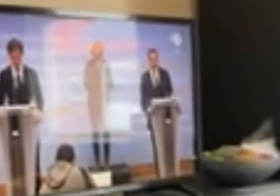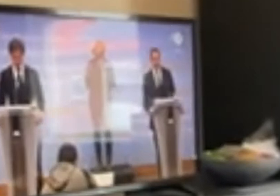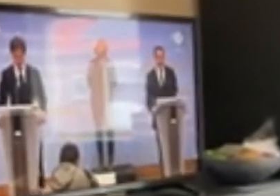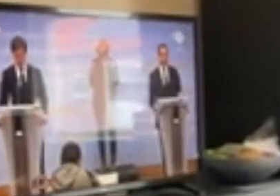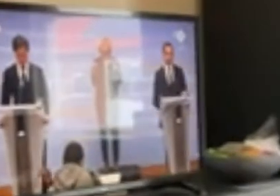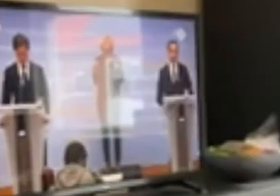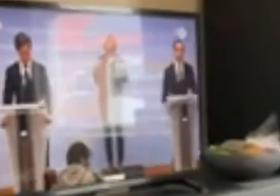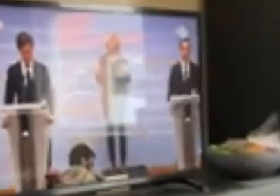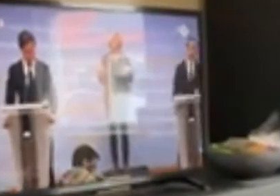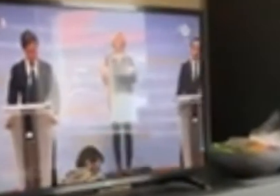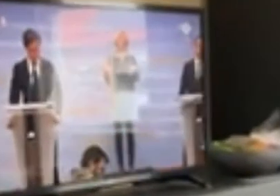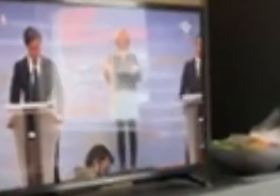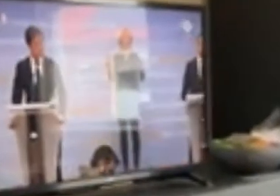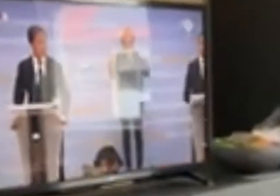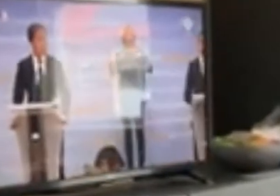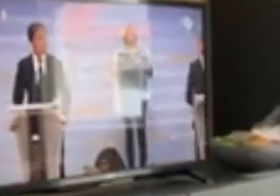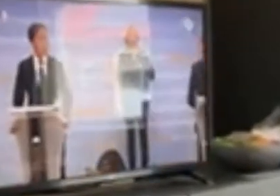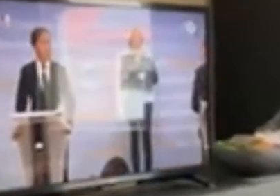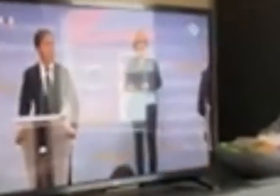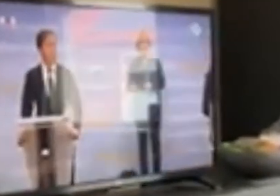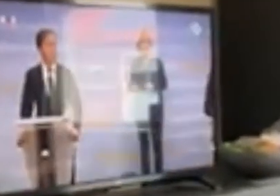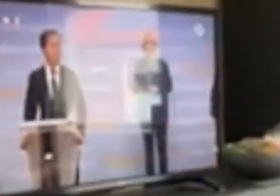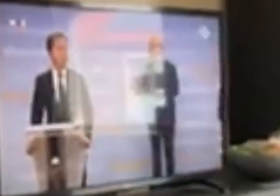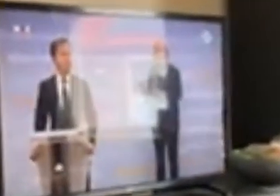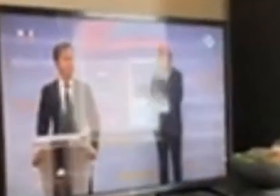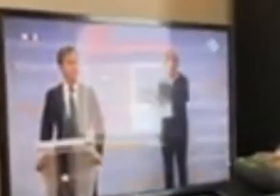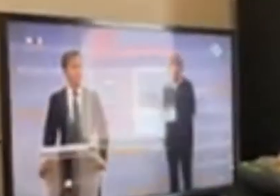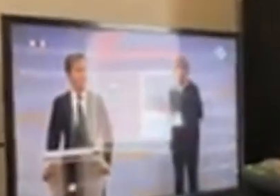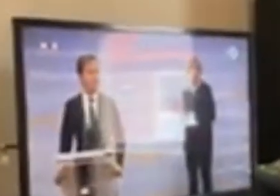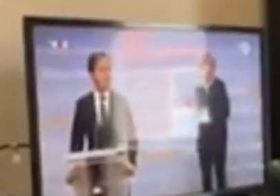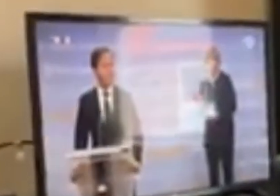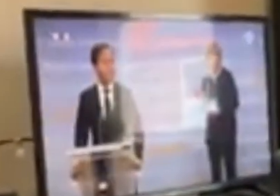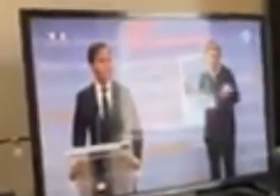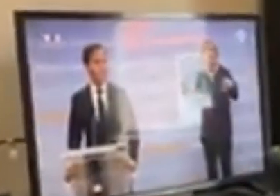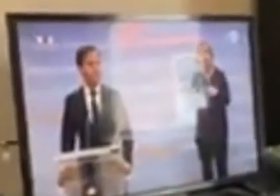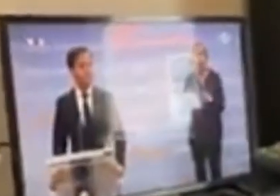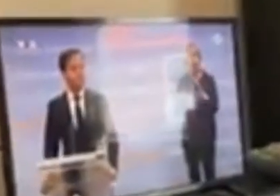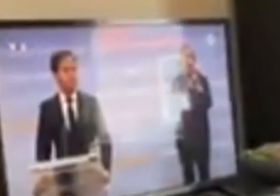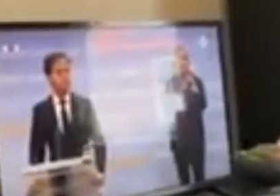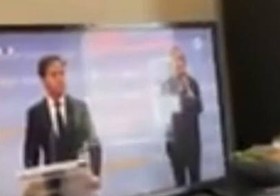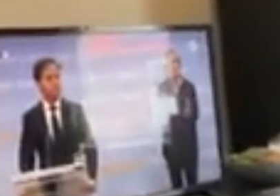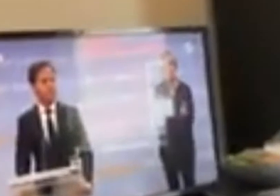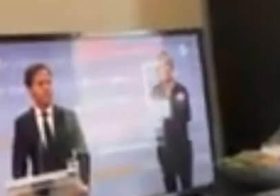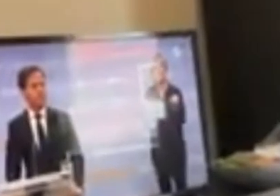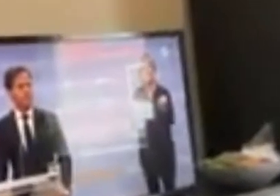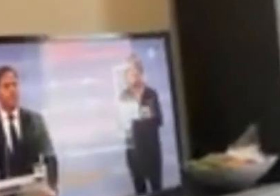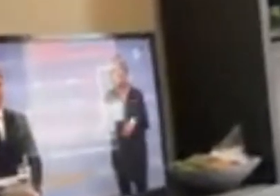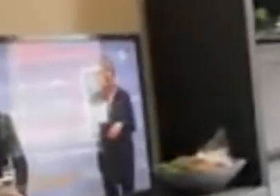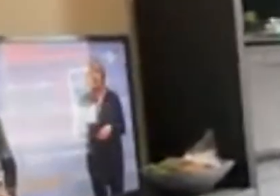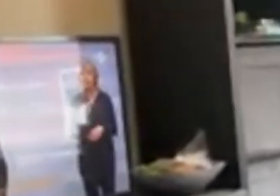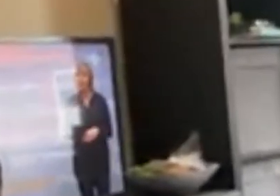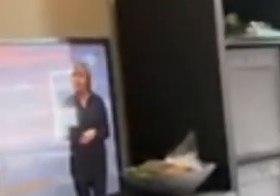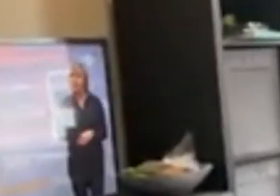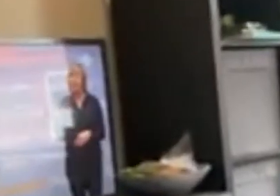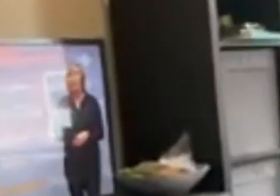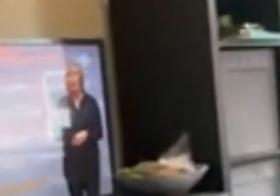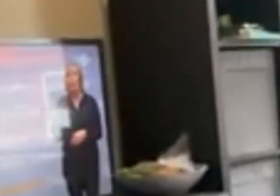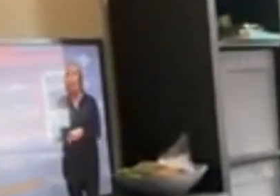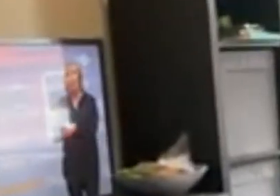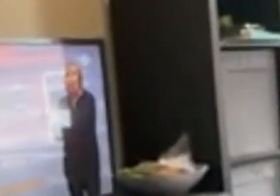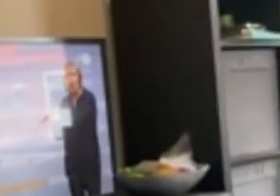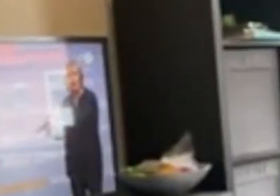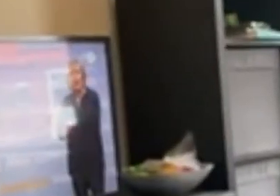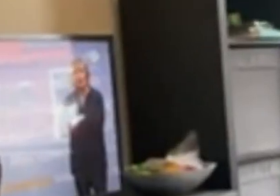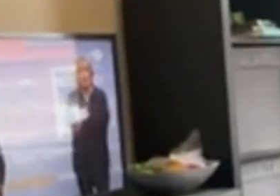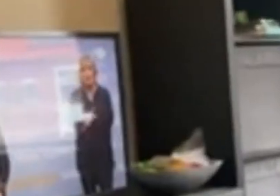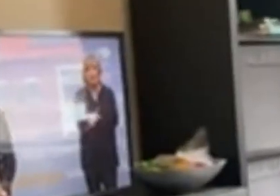zo'n avondklok met name. Ook in de Tweede Kamer, ook in de samenleving. Met welk argument denkt u hen te kunnen overtuigen?